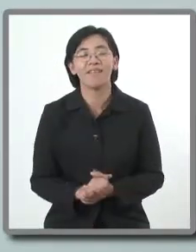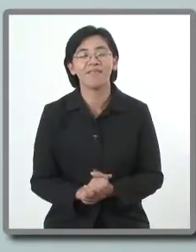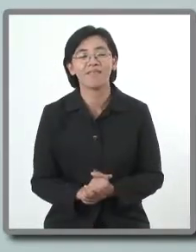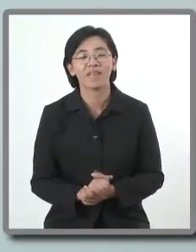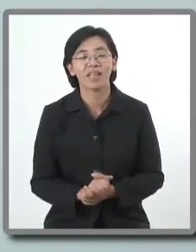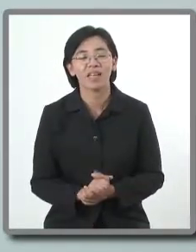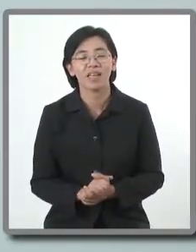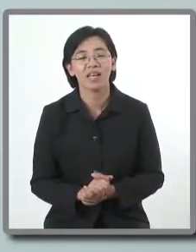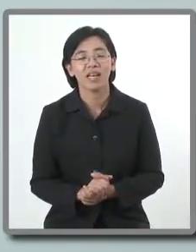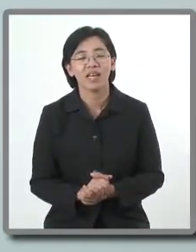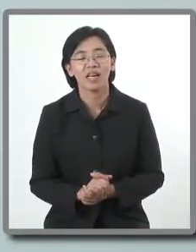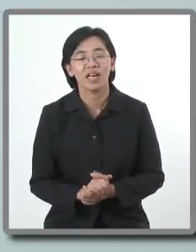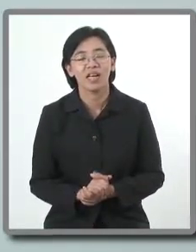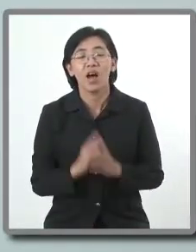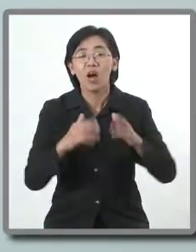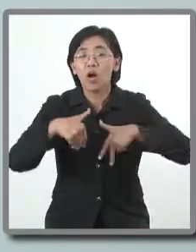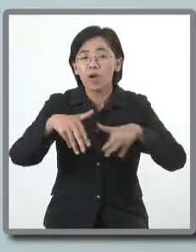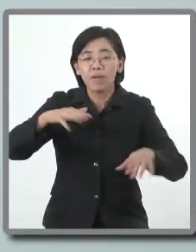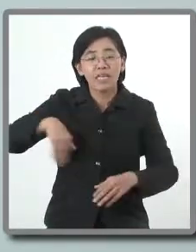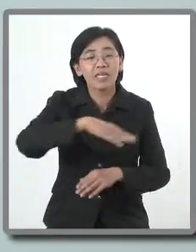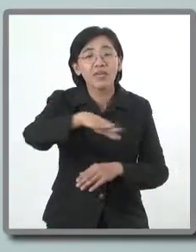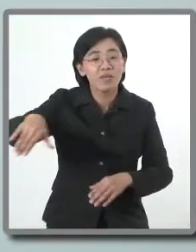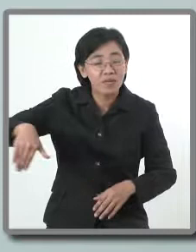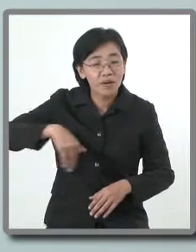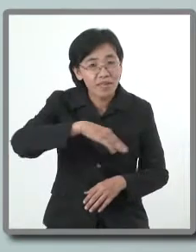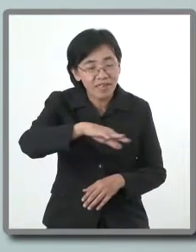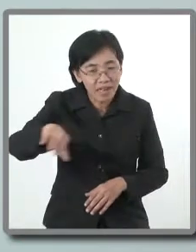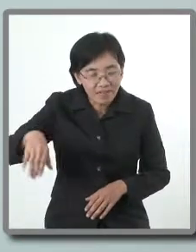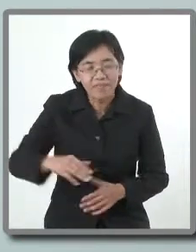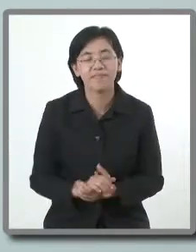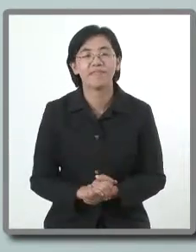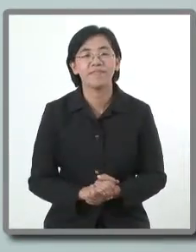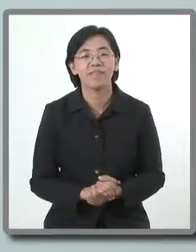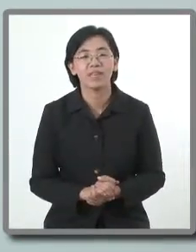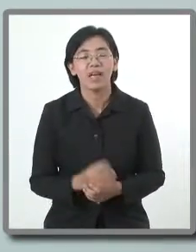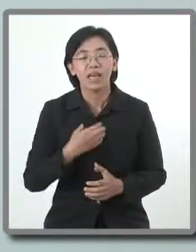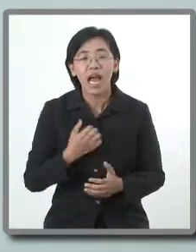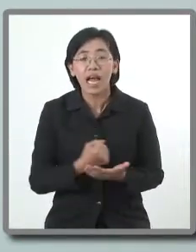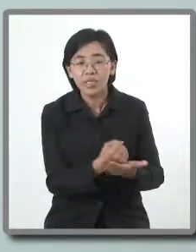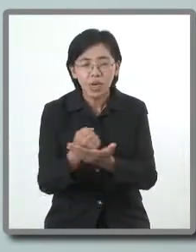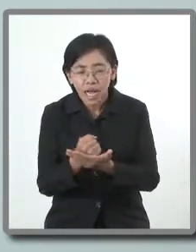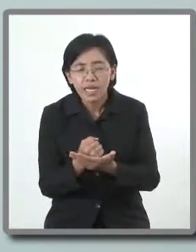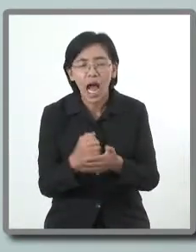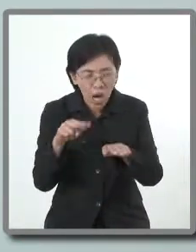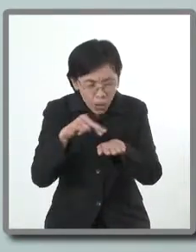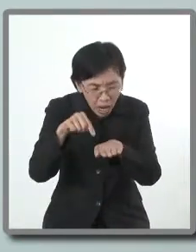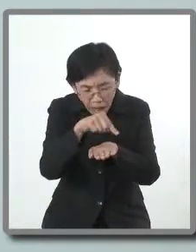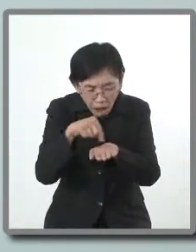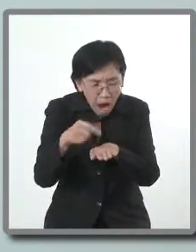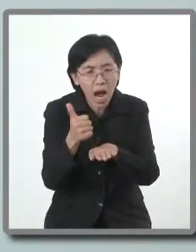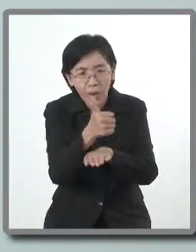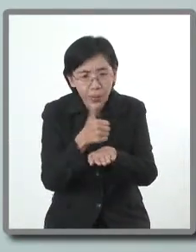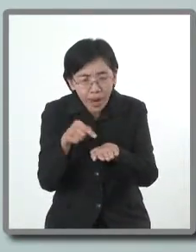เป็นของพี่น้องประชาชนทุกคนนะครับเพราะนั้นก็ต้องช่วยกันดูแลช่วยกันรักษานะครับ